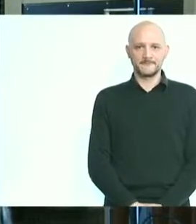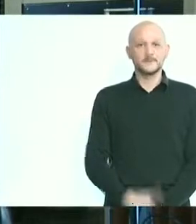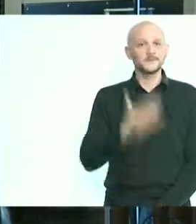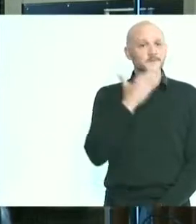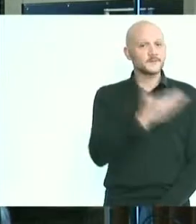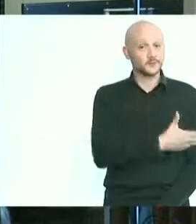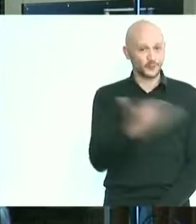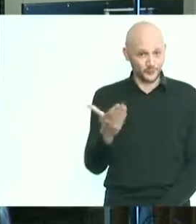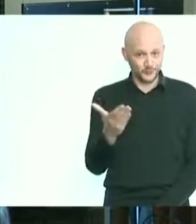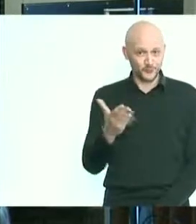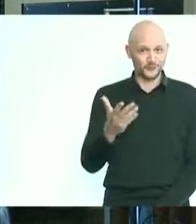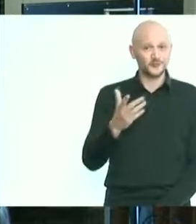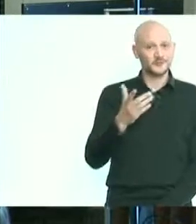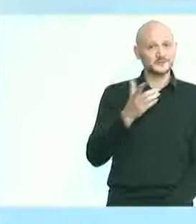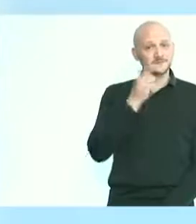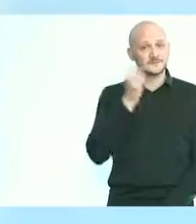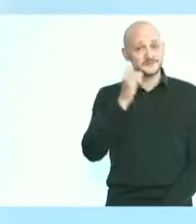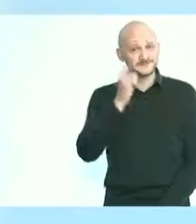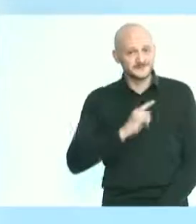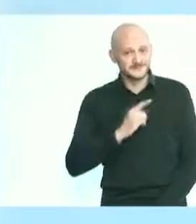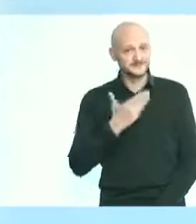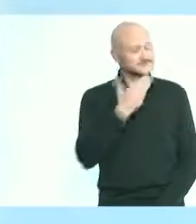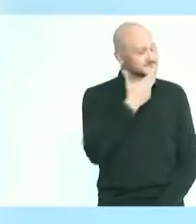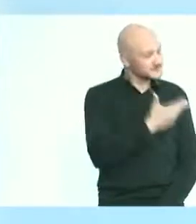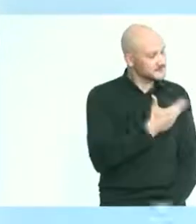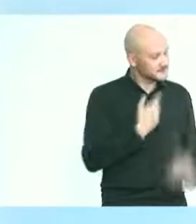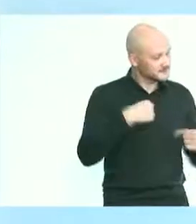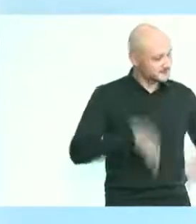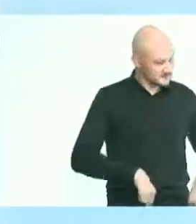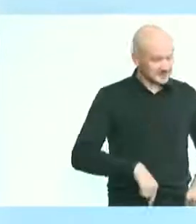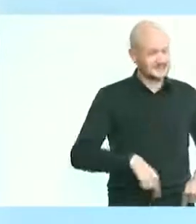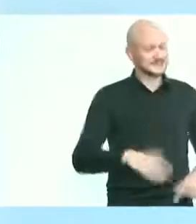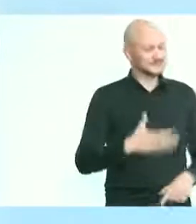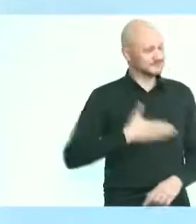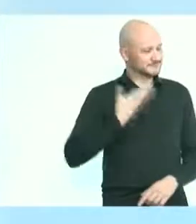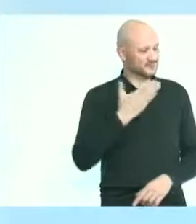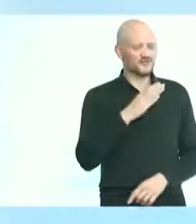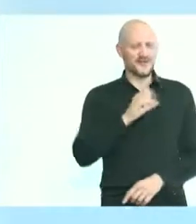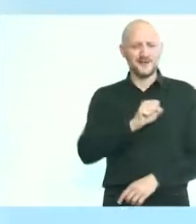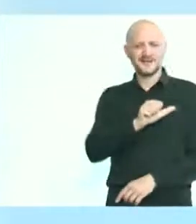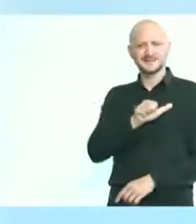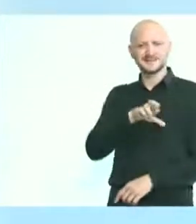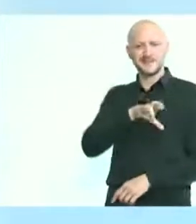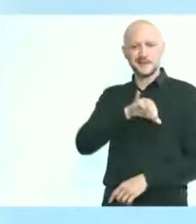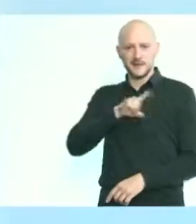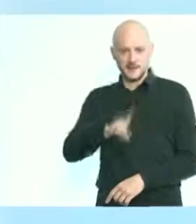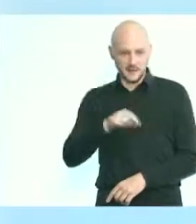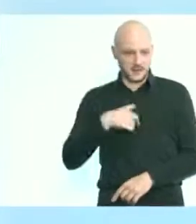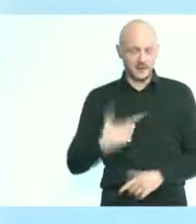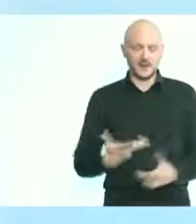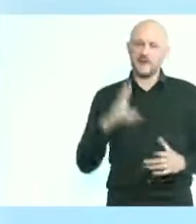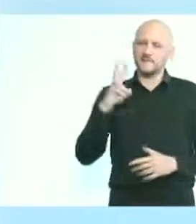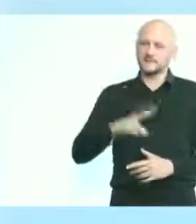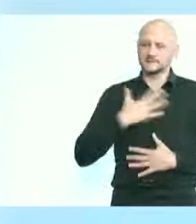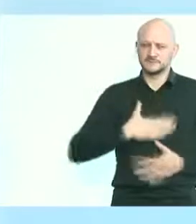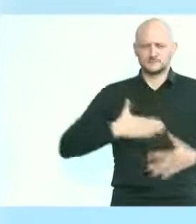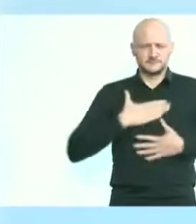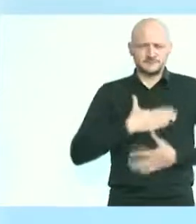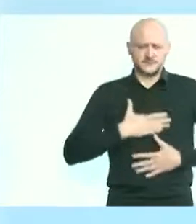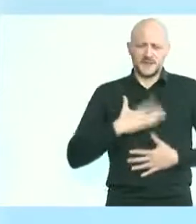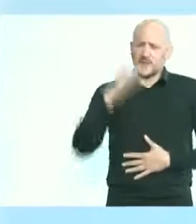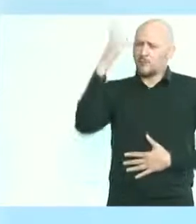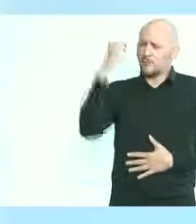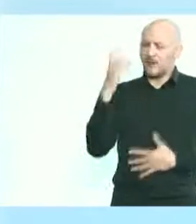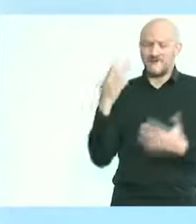Bonjour à toutes et à tous, Madame la Ministre, chère Sarah, très heureuse d'être avec toi aujourd'hui pour ce beau lancement, enfin, de nos ambassadeurs